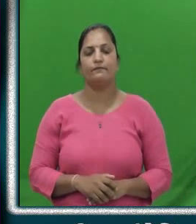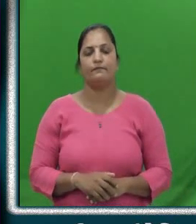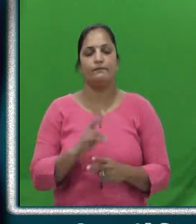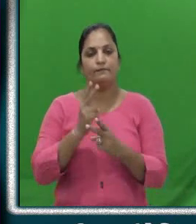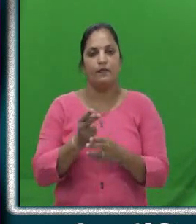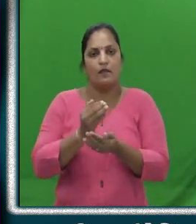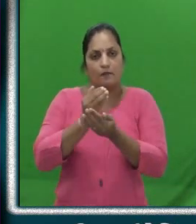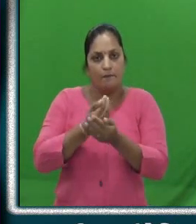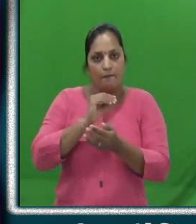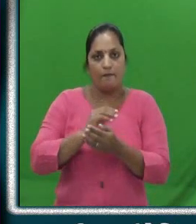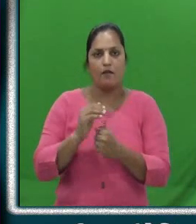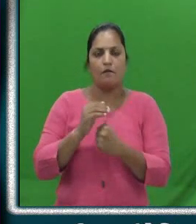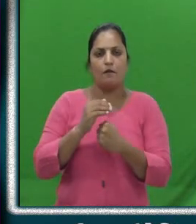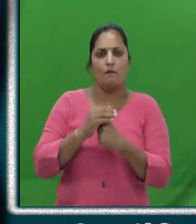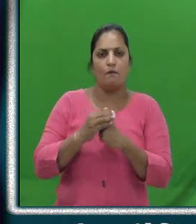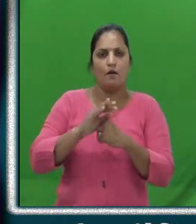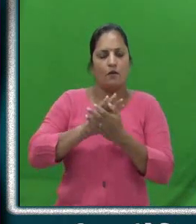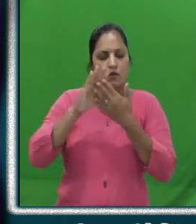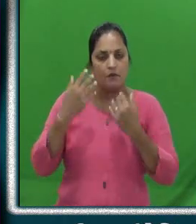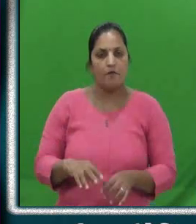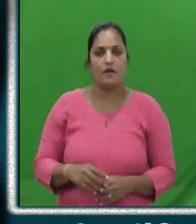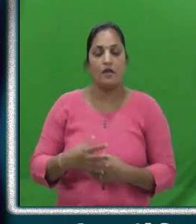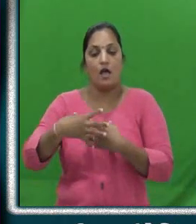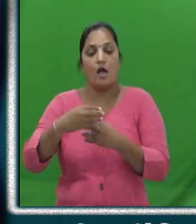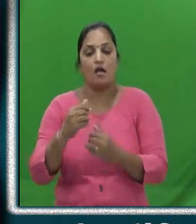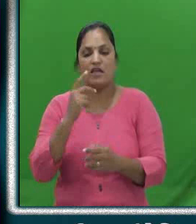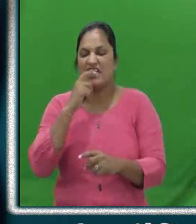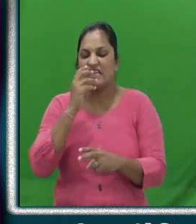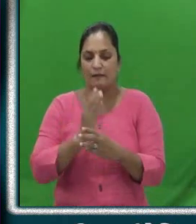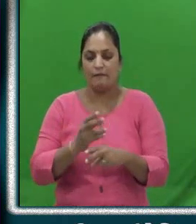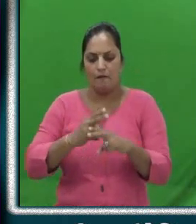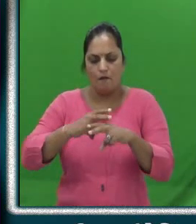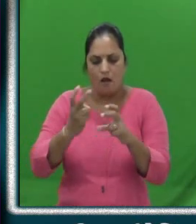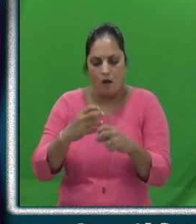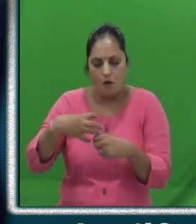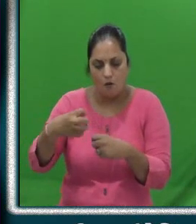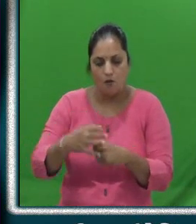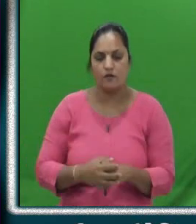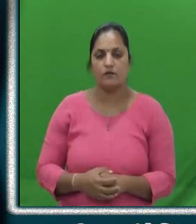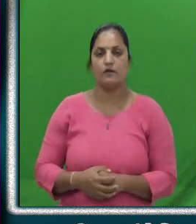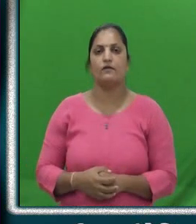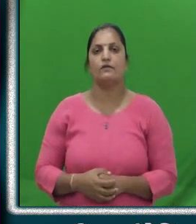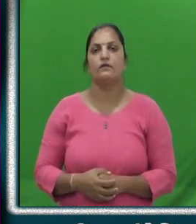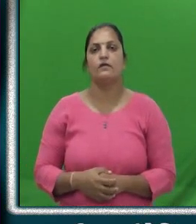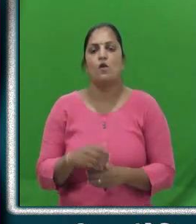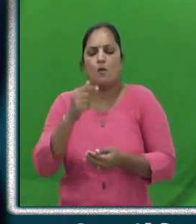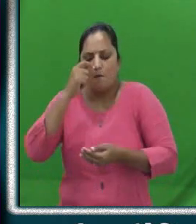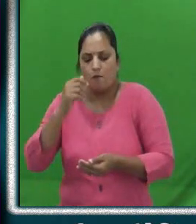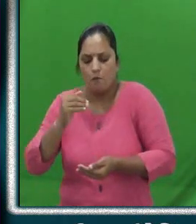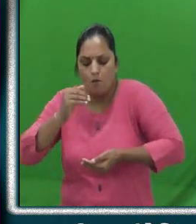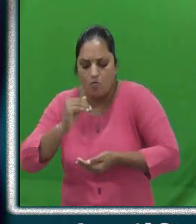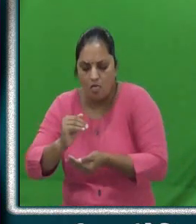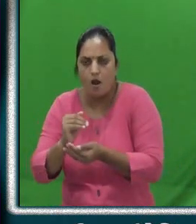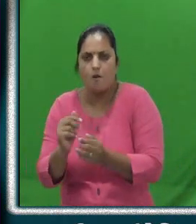એટલે ઈંડામાંથી સેવન થયા બાદ જે બચ્ચું બહાર આવે એ નાના બચ્ચાને કહેવાય